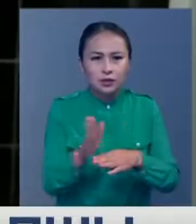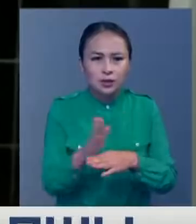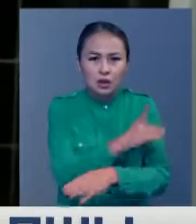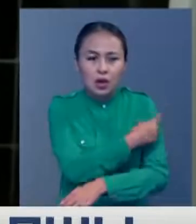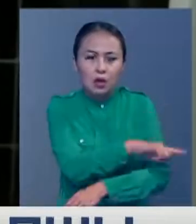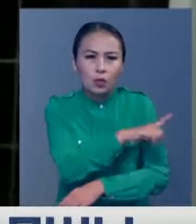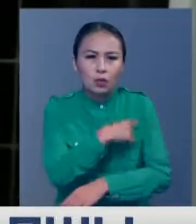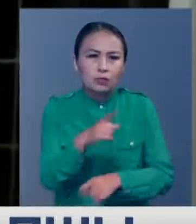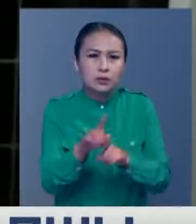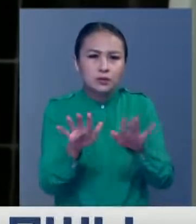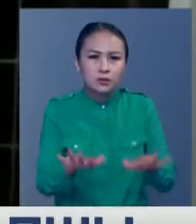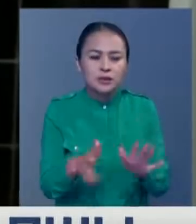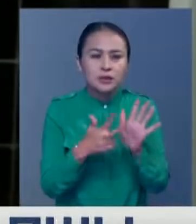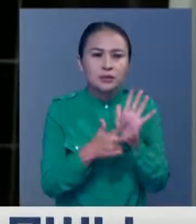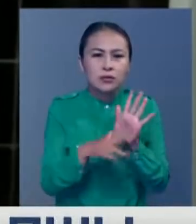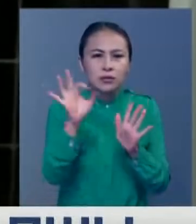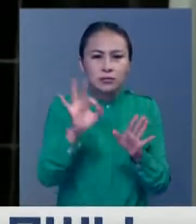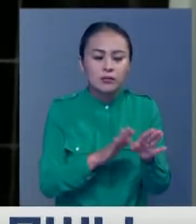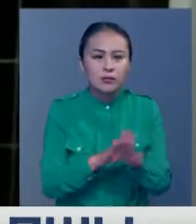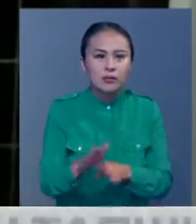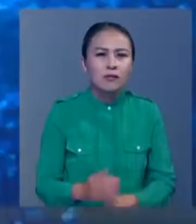ауруханаларда орындардың 80% толды.